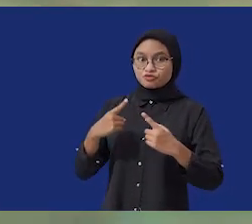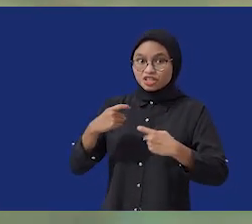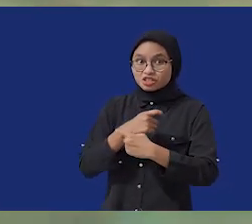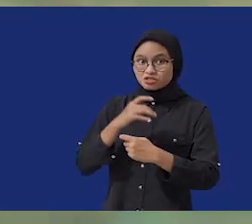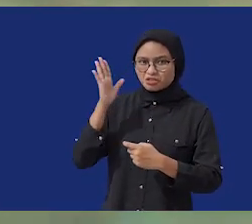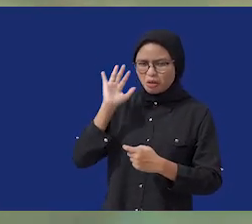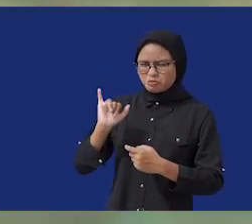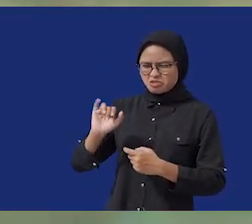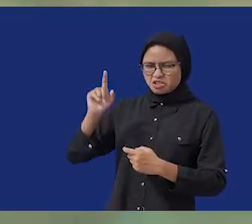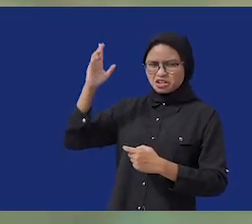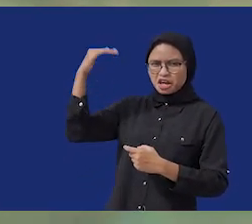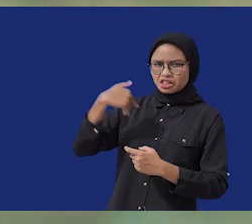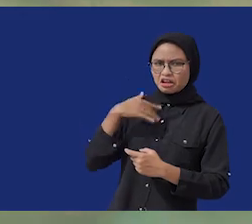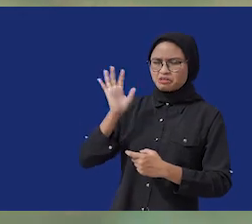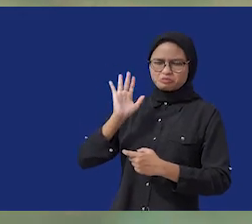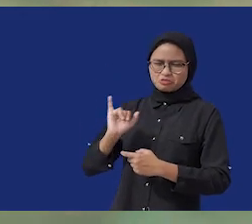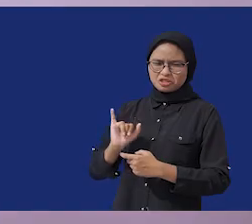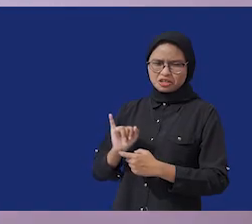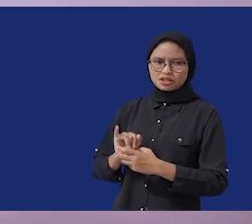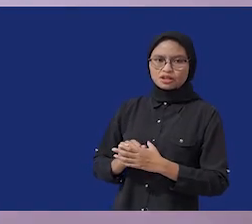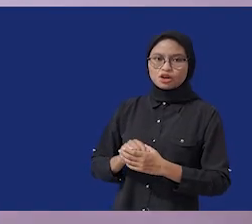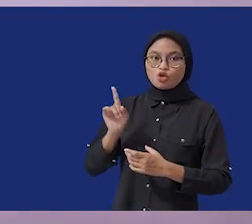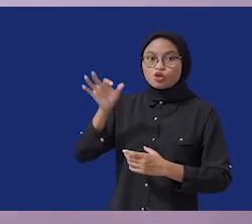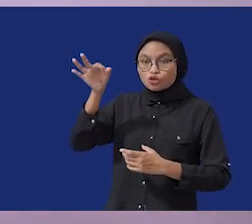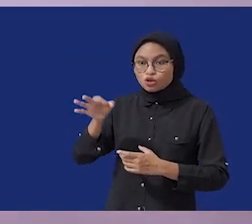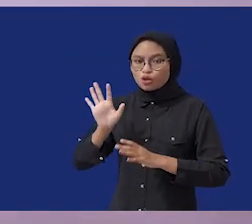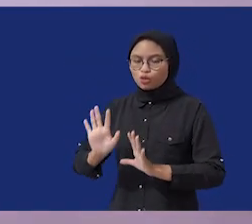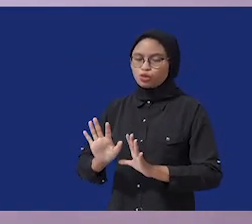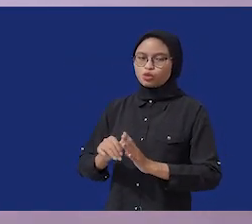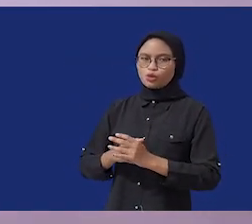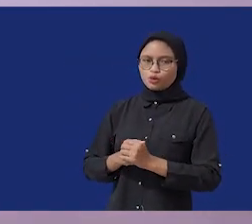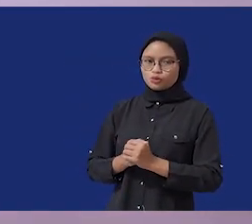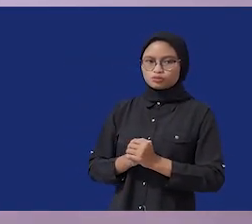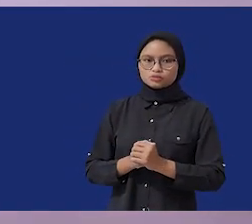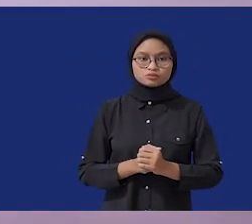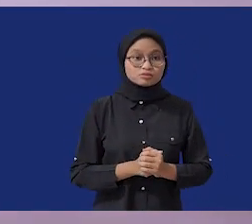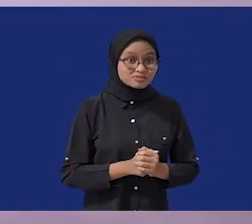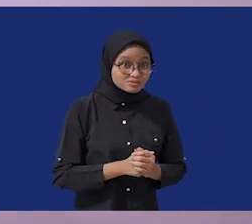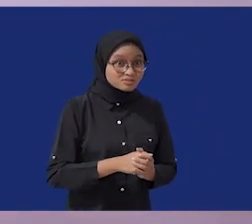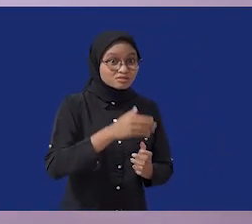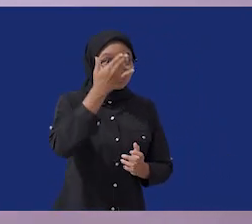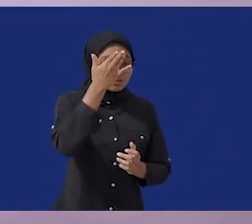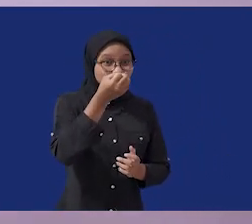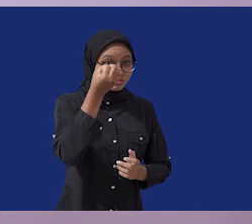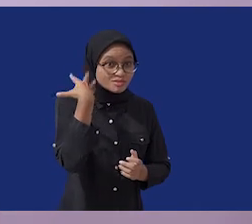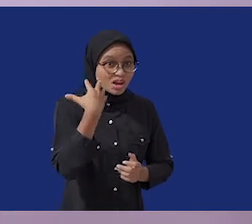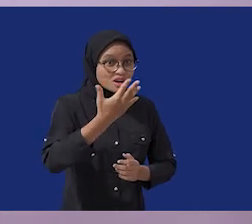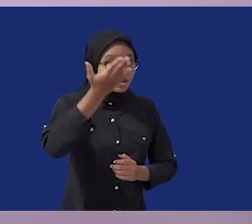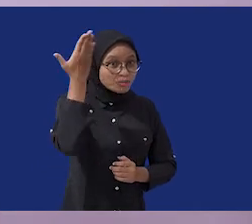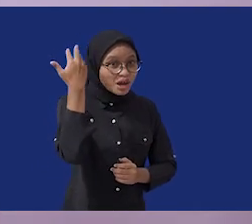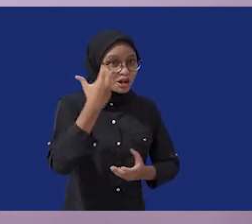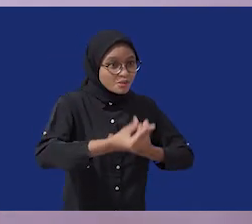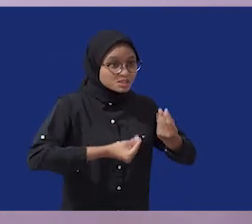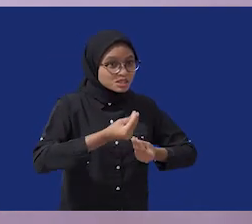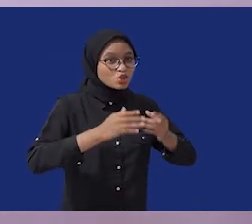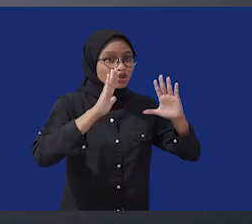di kota sa, katong di kampung sana akan sampai. Eh, Mayance lupa kok. Katong pu pasar sempat tutup gara-gara ada yang